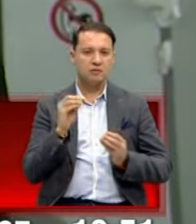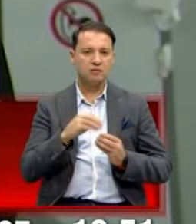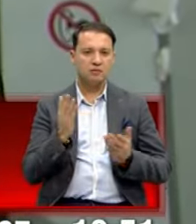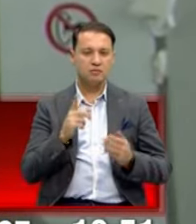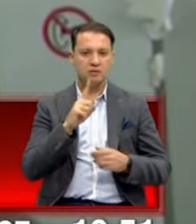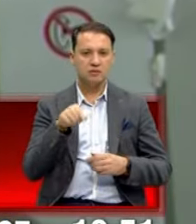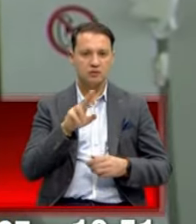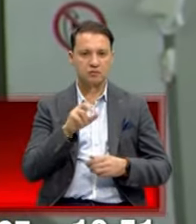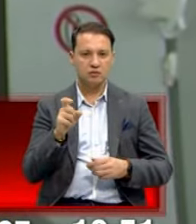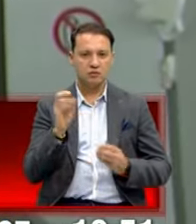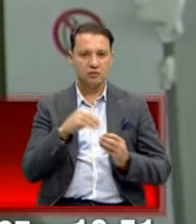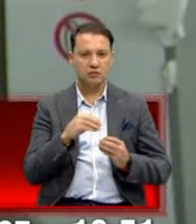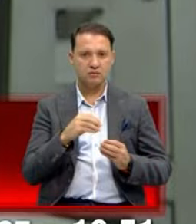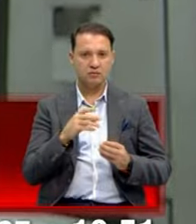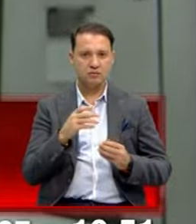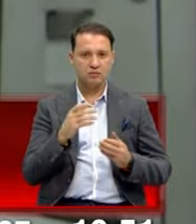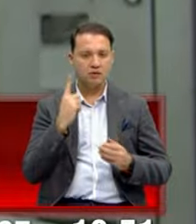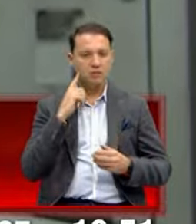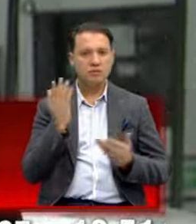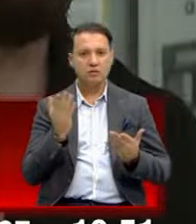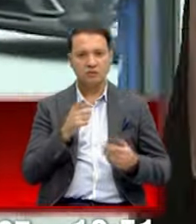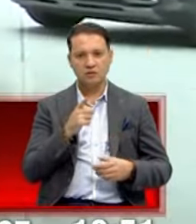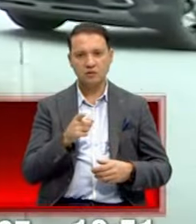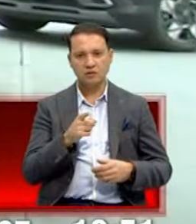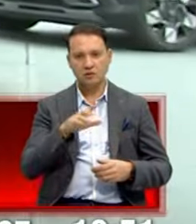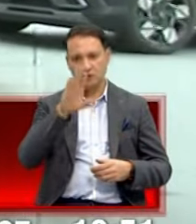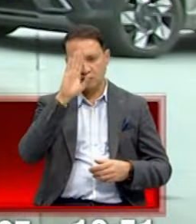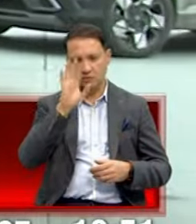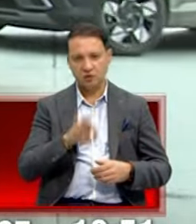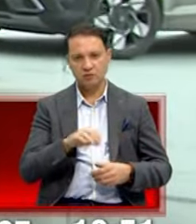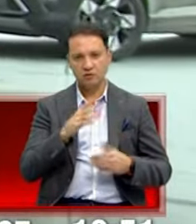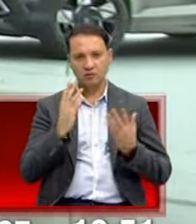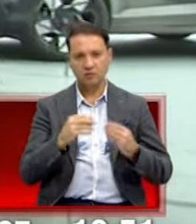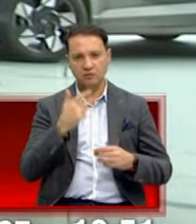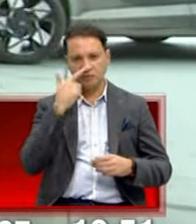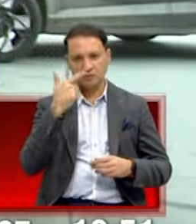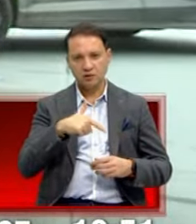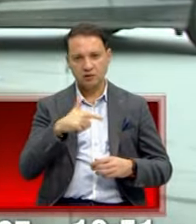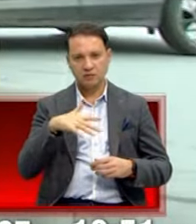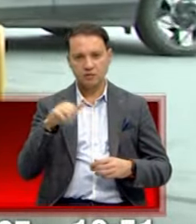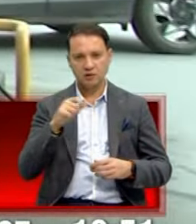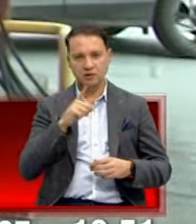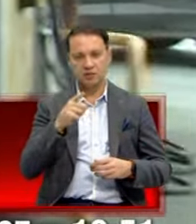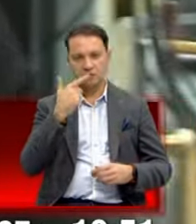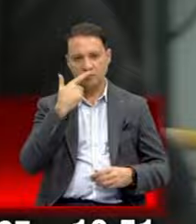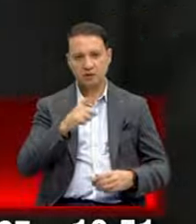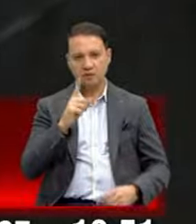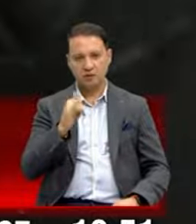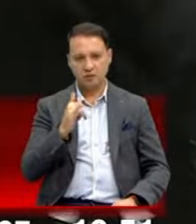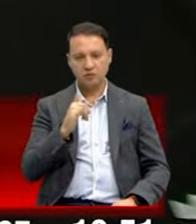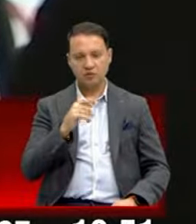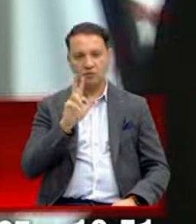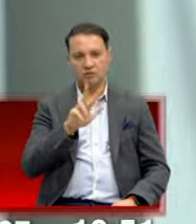1 lira 79 kuruş zam geliyor. Allah Allah. Haberim yoktu yani bundan. İstanbul'da şu an bulunduğumuz akaryakıt istasyonunda benzinin